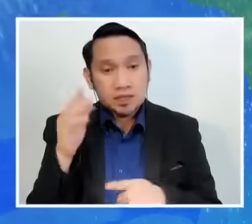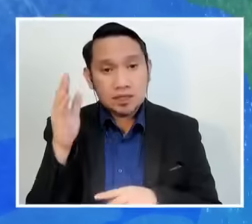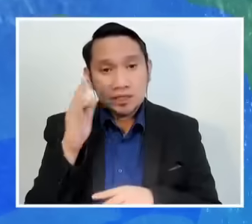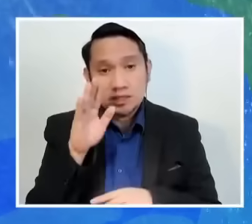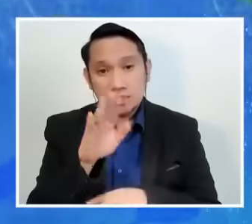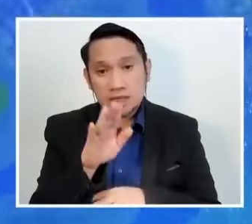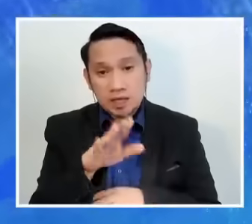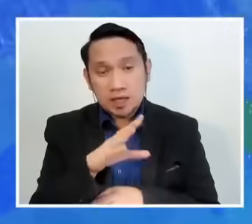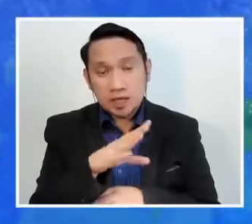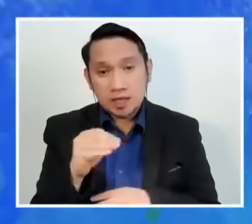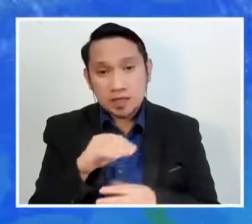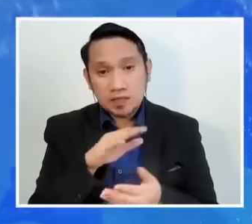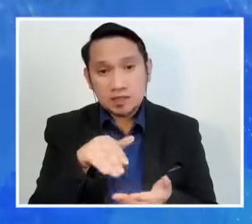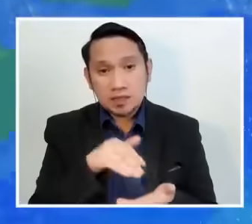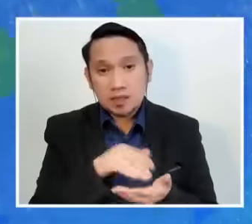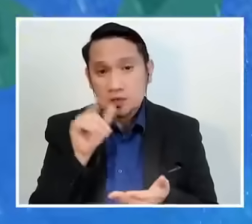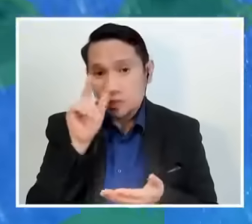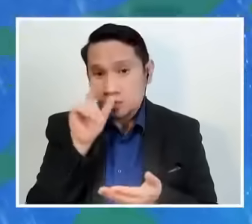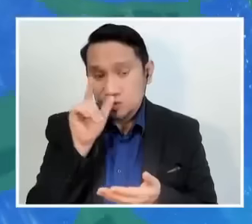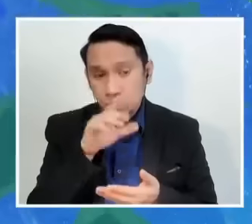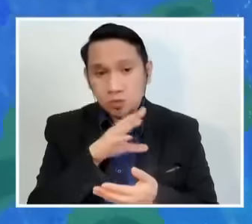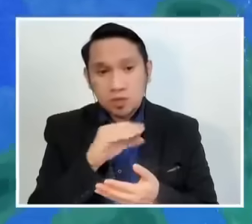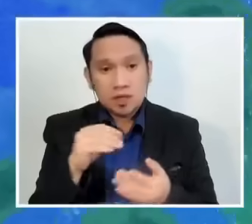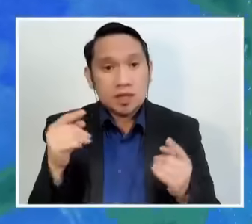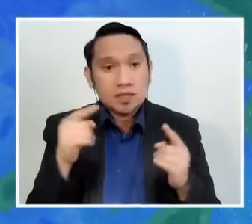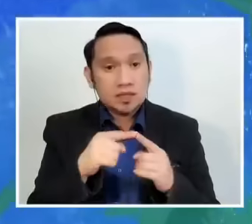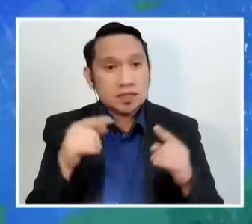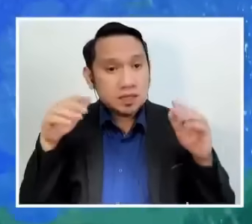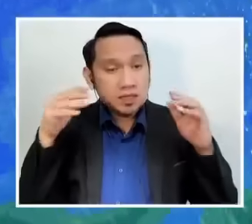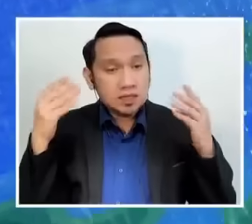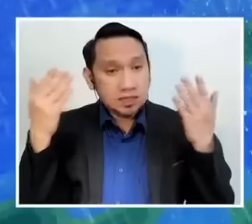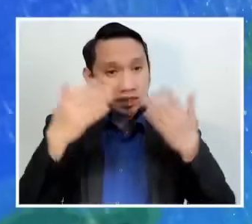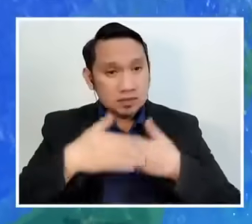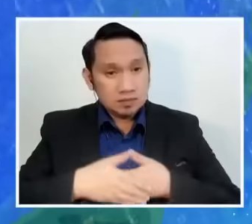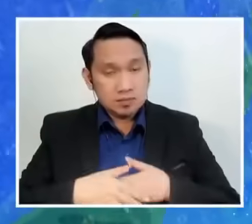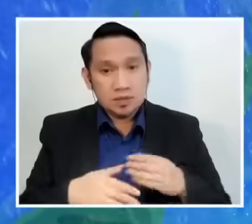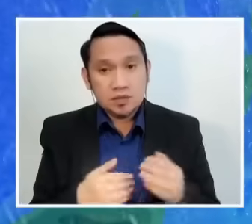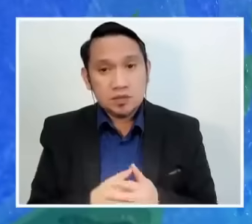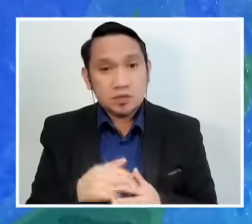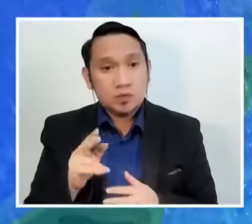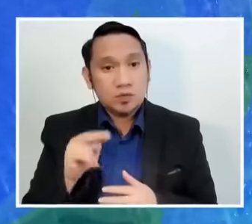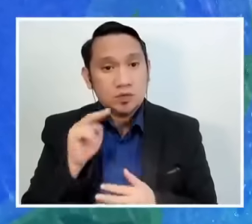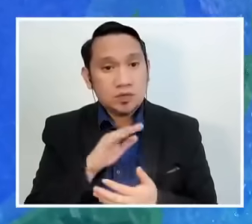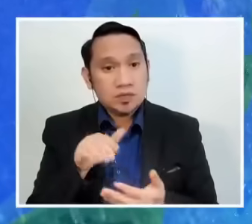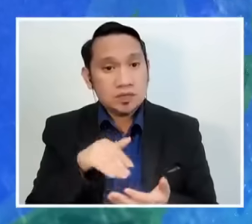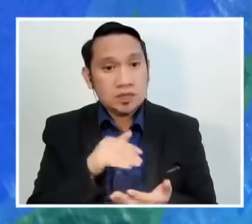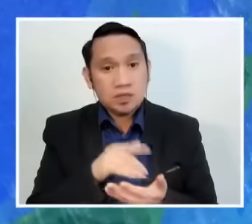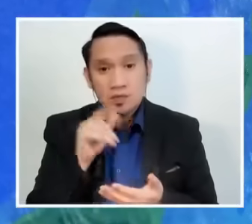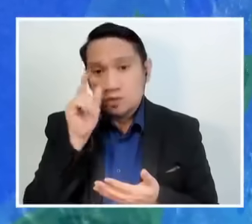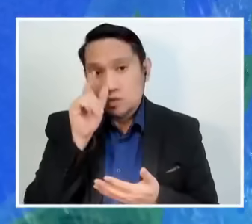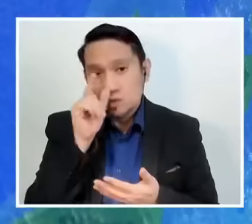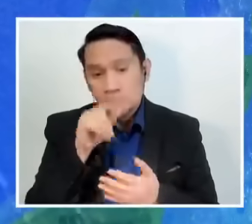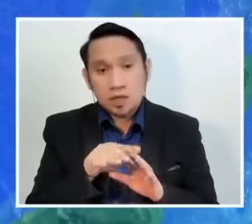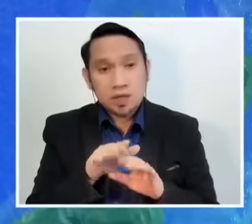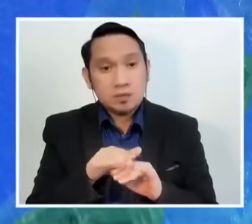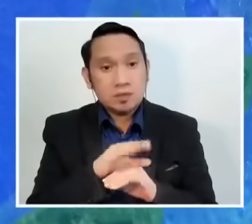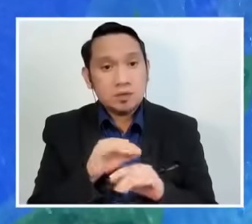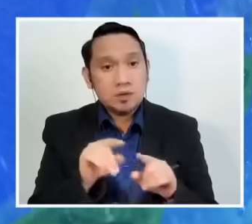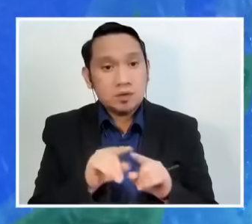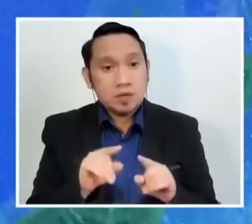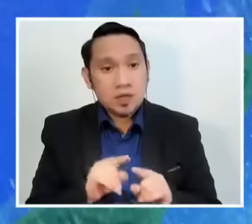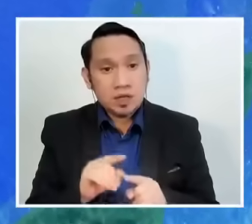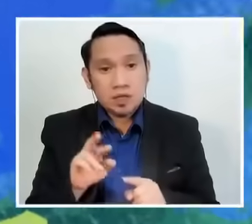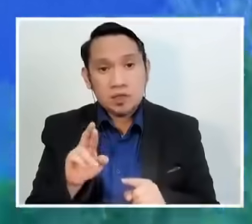Luzon, at maulan pa hanggang gabi sa kanlurang bahagi ng Northern at Central Luzon, maging sa may Mindoro at sa